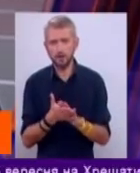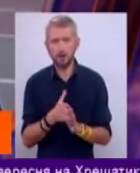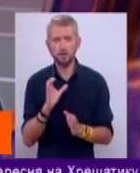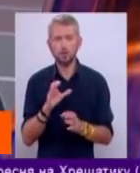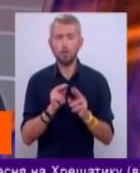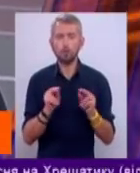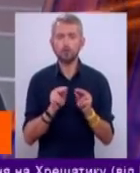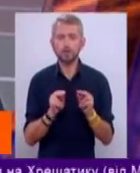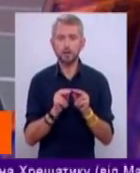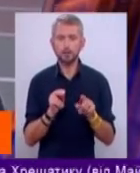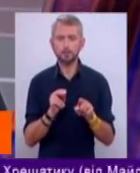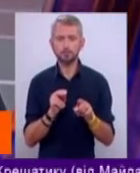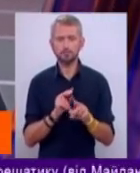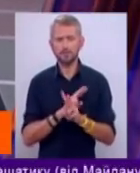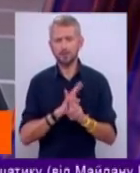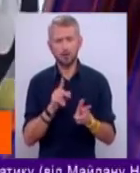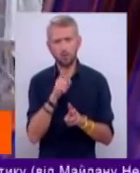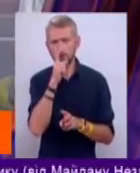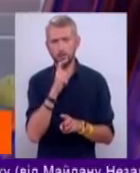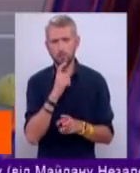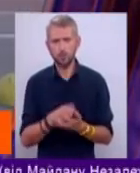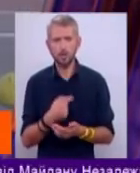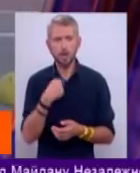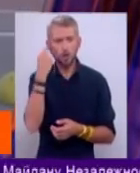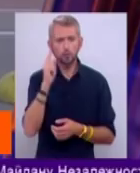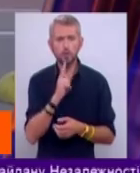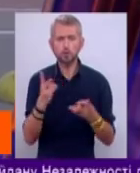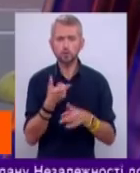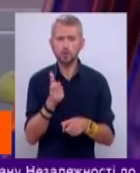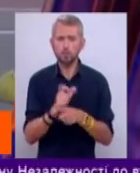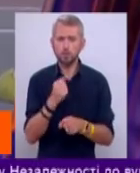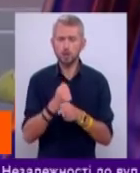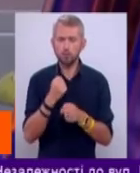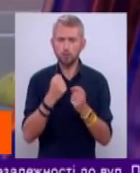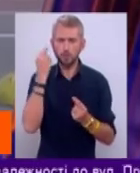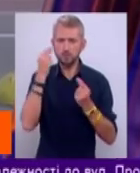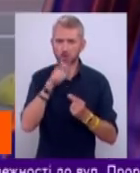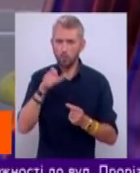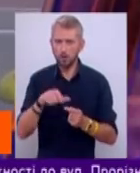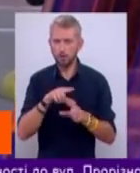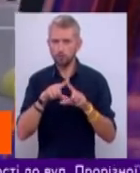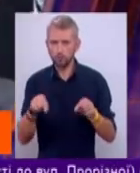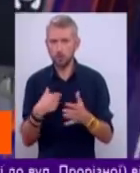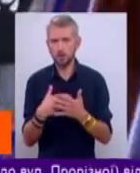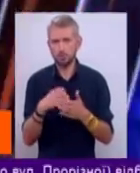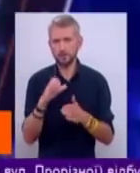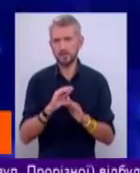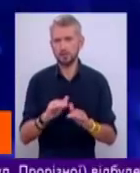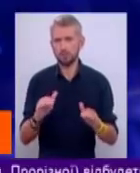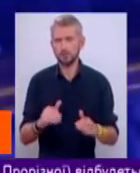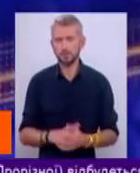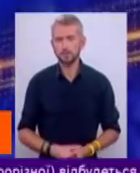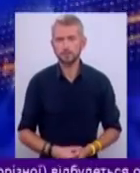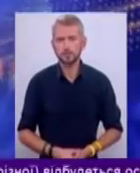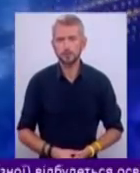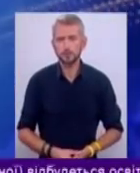учителем. Никак, он не поймет. Я думаю, что нужно больше работы психологов в школе, типа с детьми.